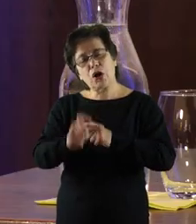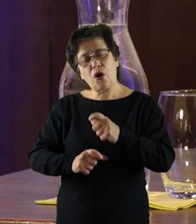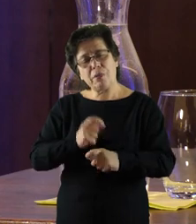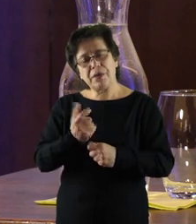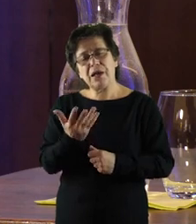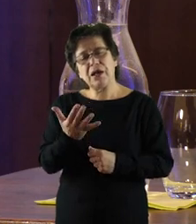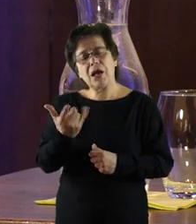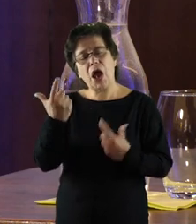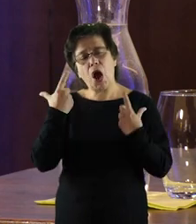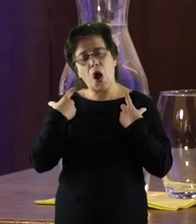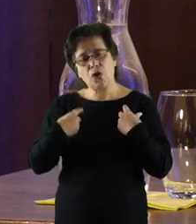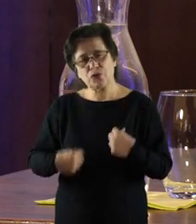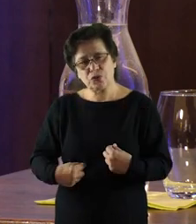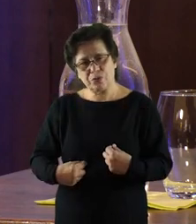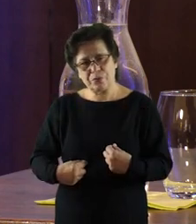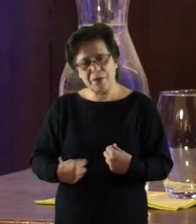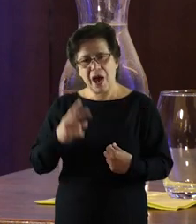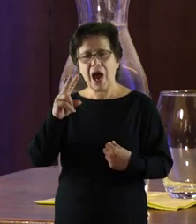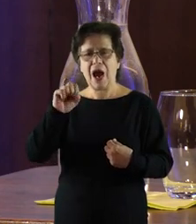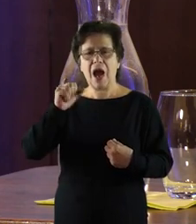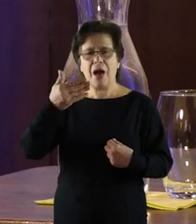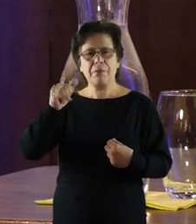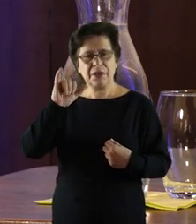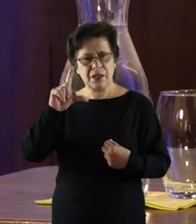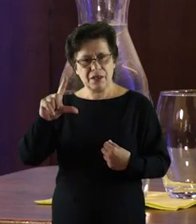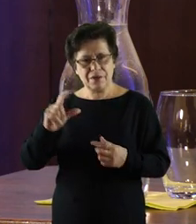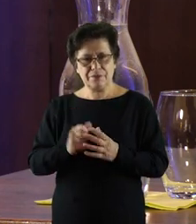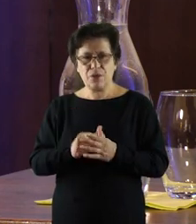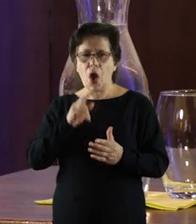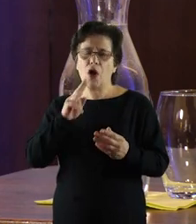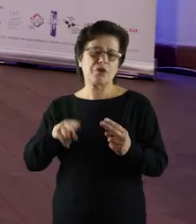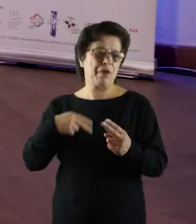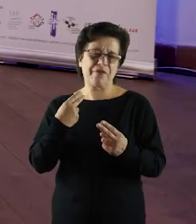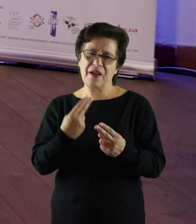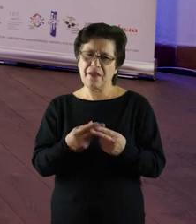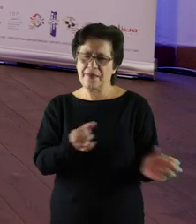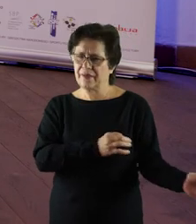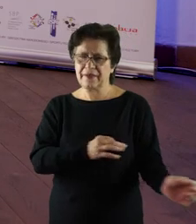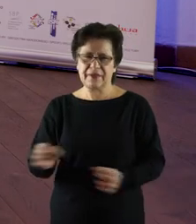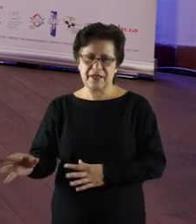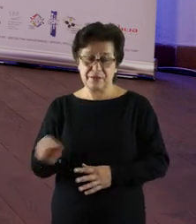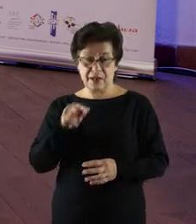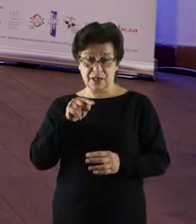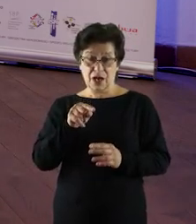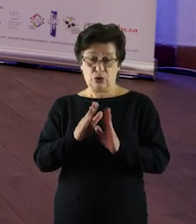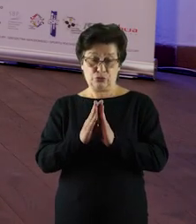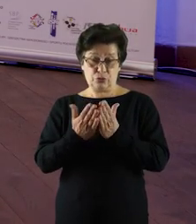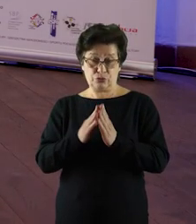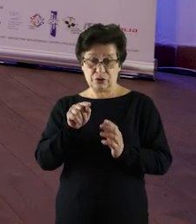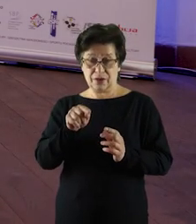pytanie, a kto pyta? Kamil. Cześć, Kamilku, odpowiadam ci natychmiast. Taką książkę,